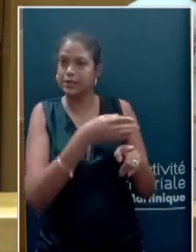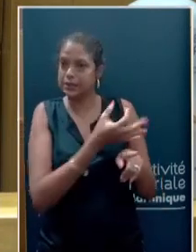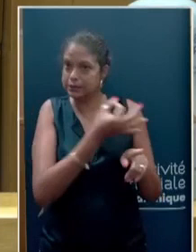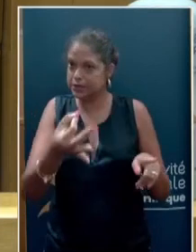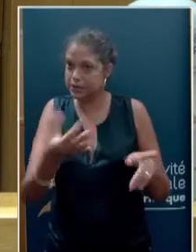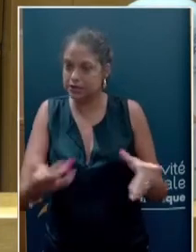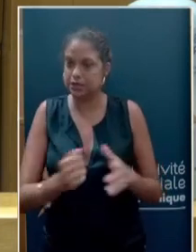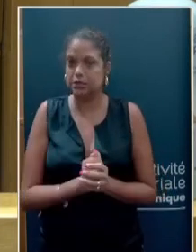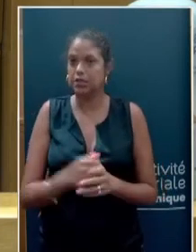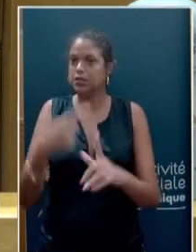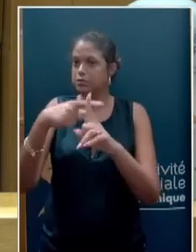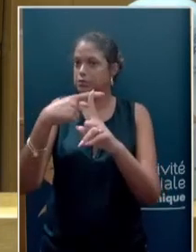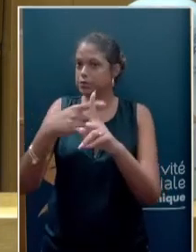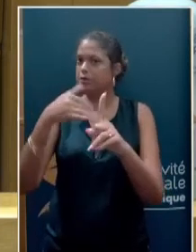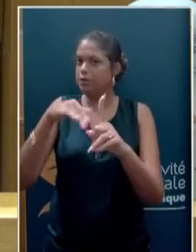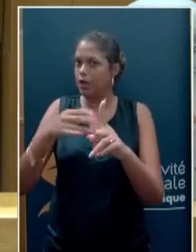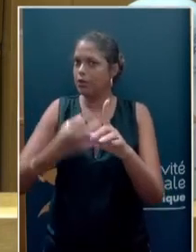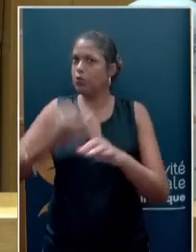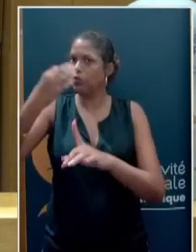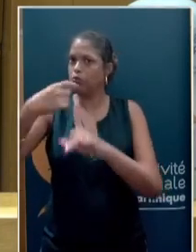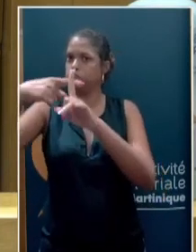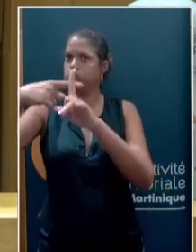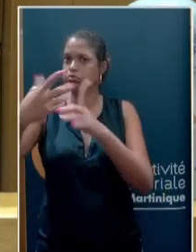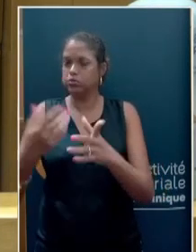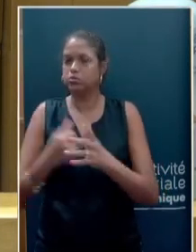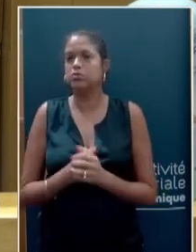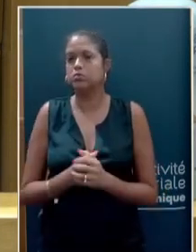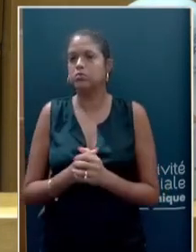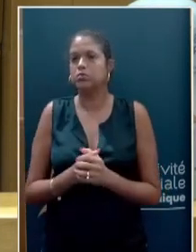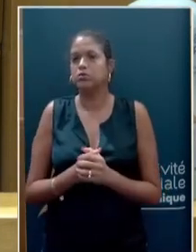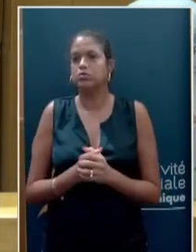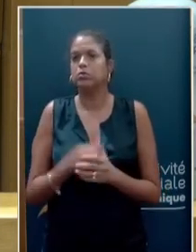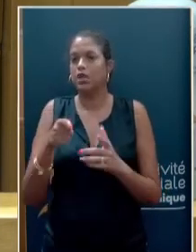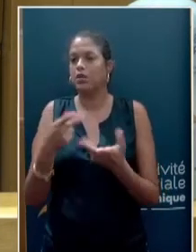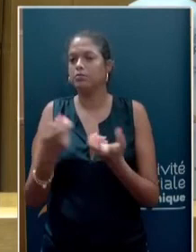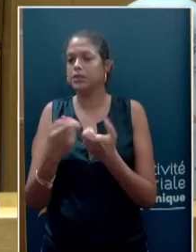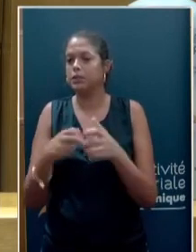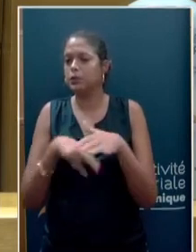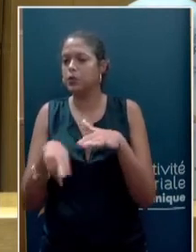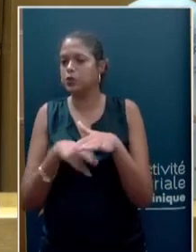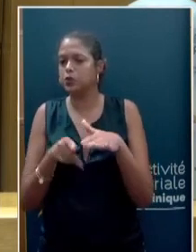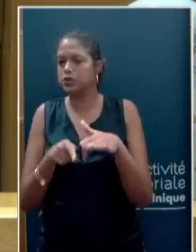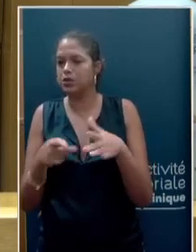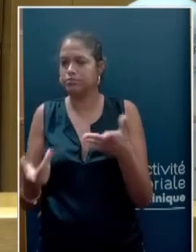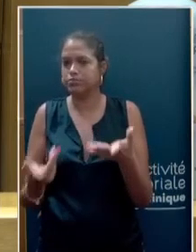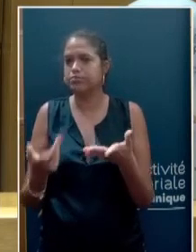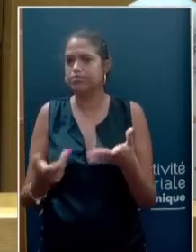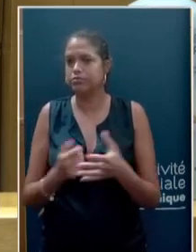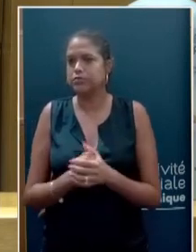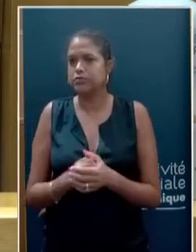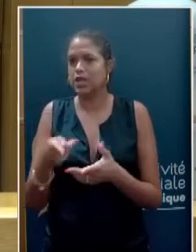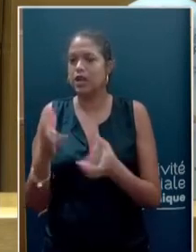Optimistes et même exagérément optimistes, en particulier sur certaines ressources. Je donne la